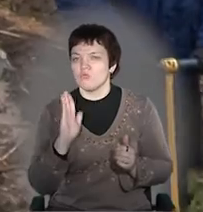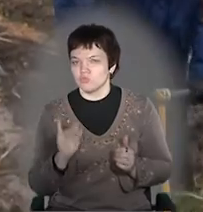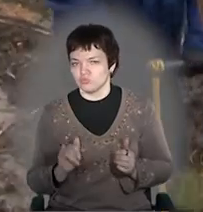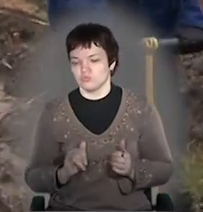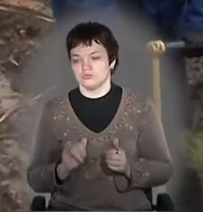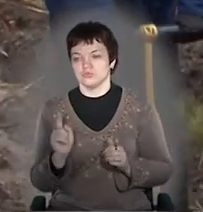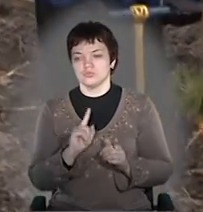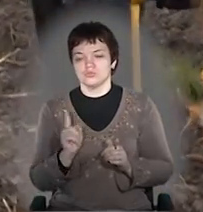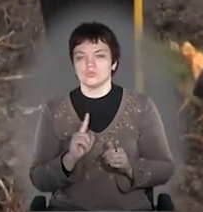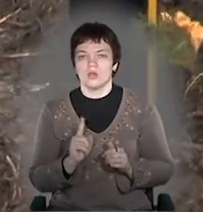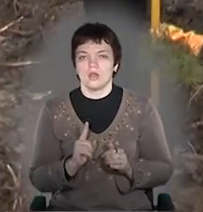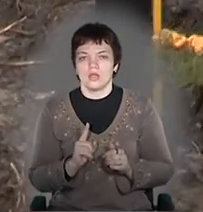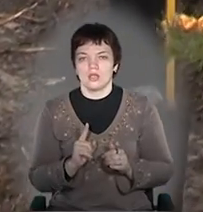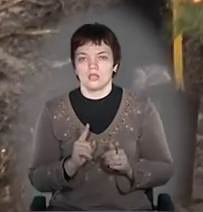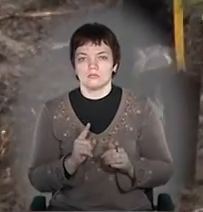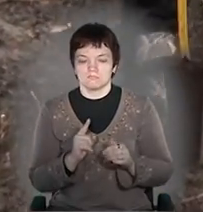Авакову, що так